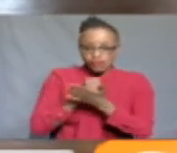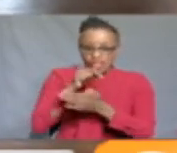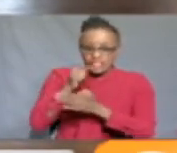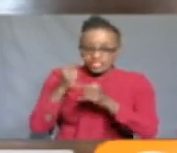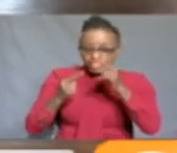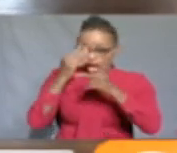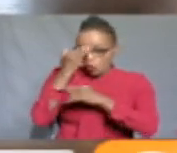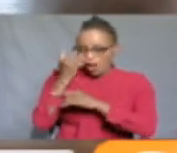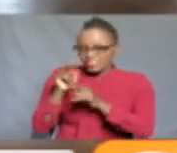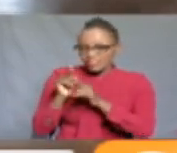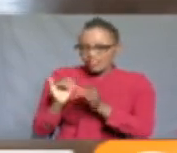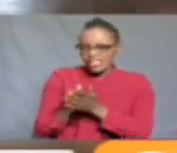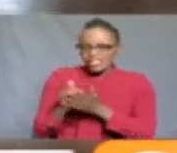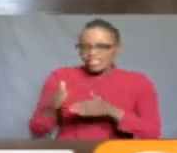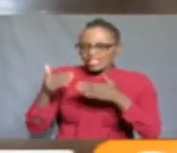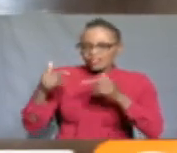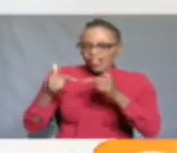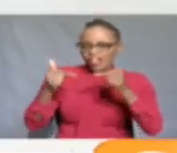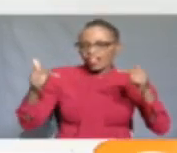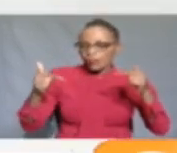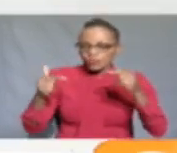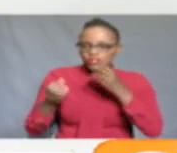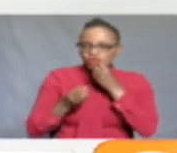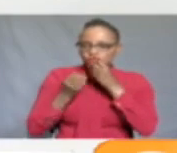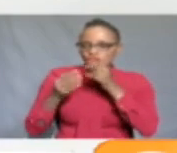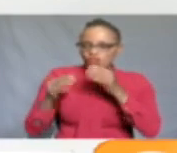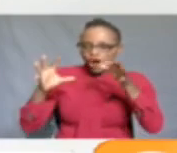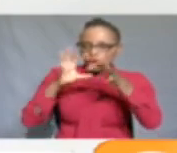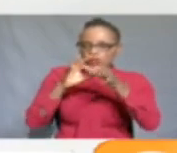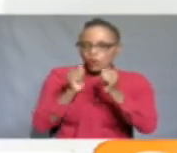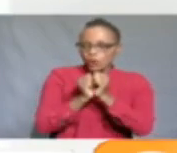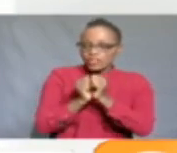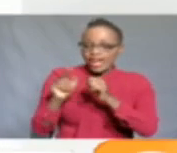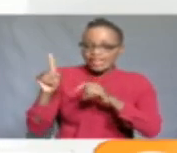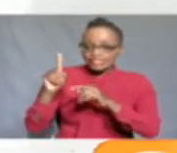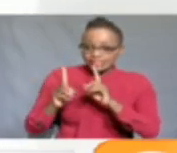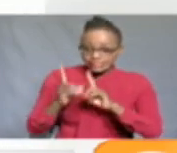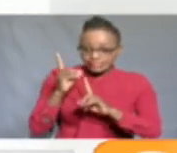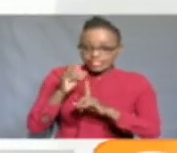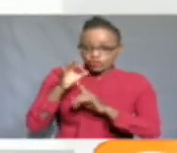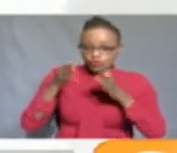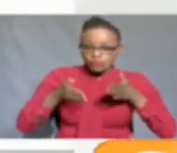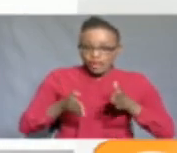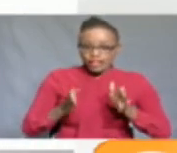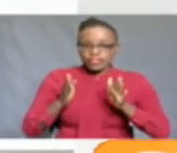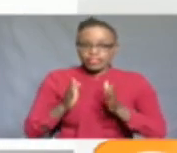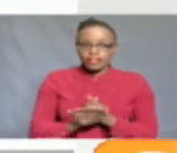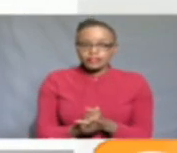kutokana na kutoa taarifa pinzani, hasa zile zinazohusiana na siku zao za kuzaliwa.